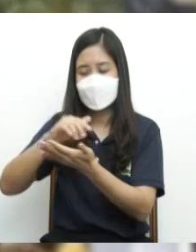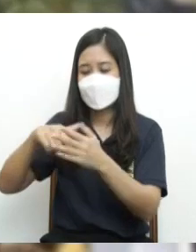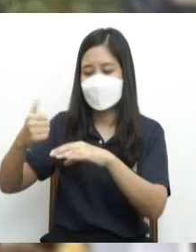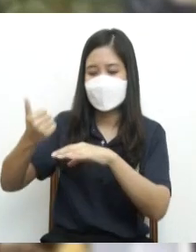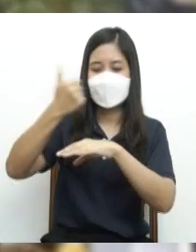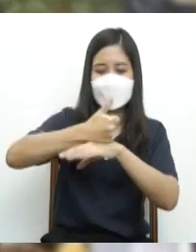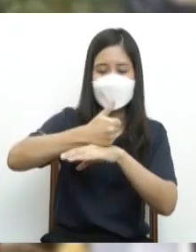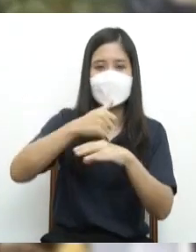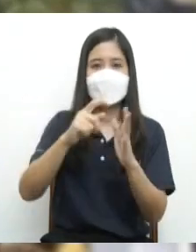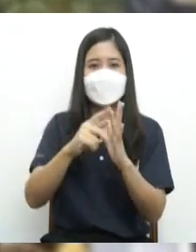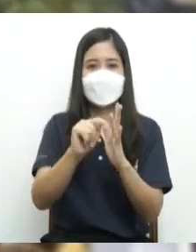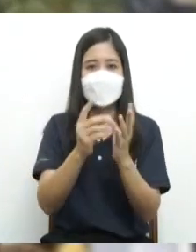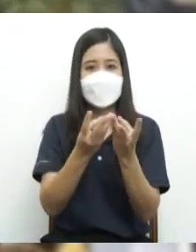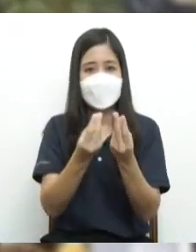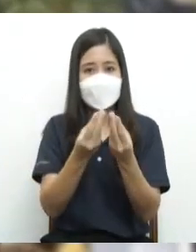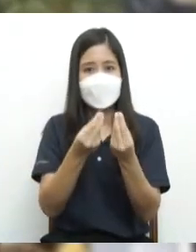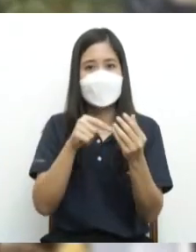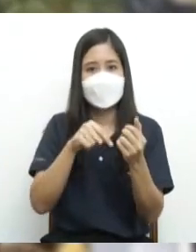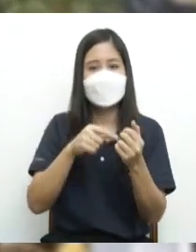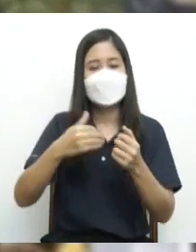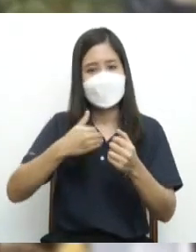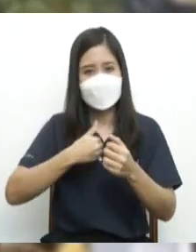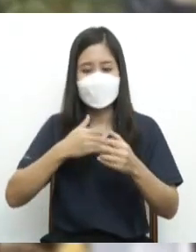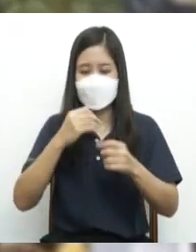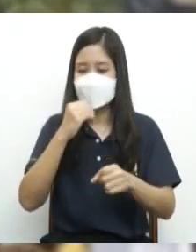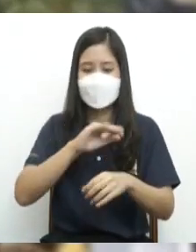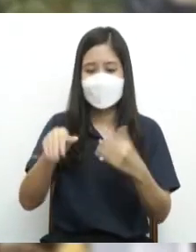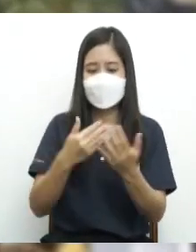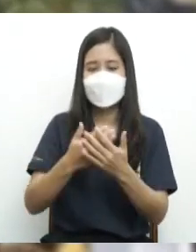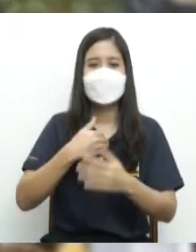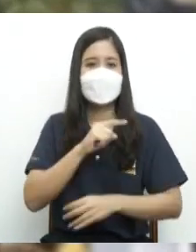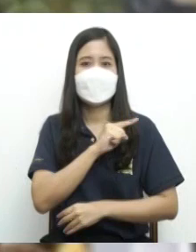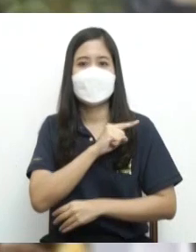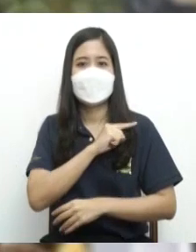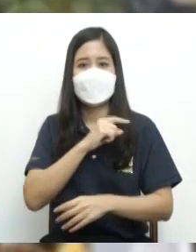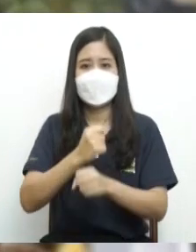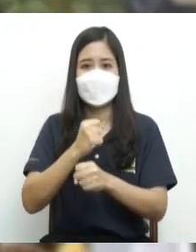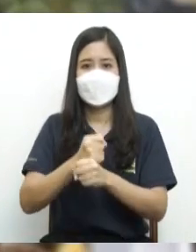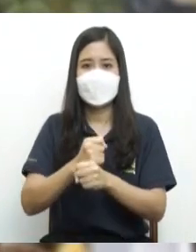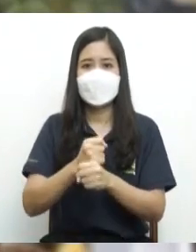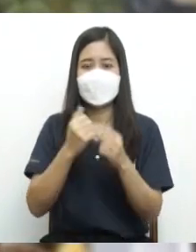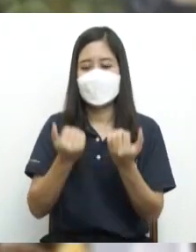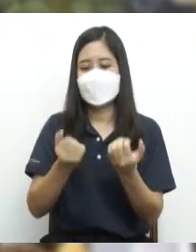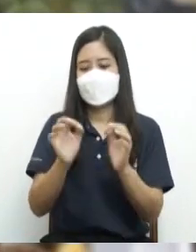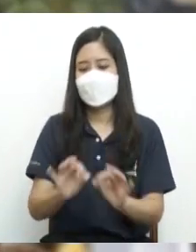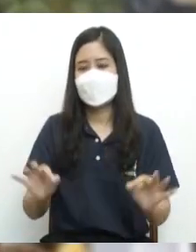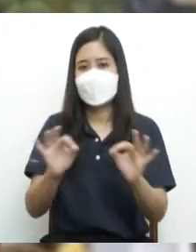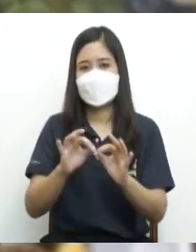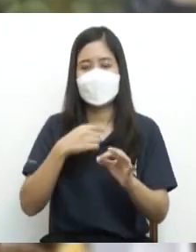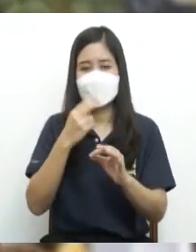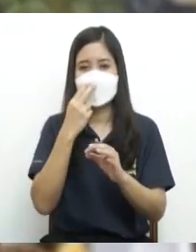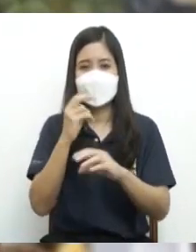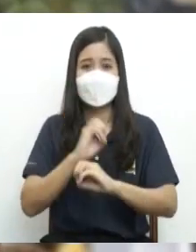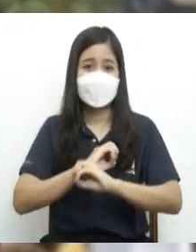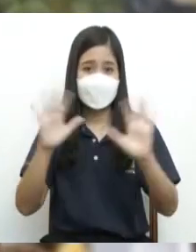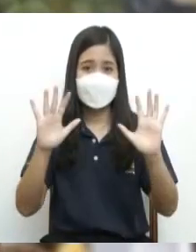ผอ.เขตเนี่ยสิ่งเหล่านี้มันมีภาระหน้าที่ที่ต้องทำแล้วก็ต้องทำโดยมีกรอบมีทิศทางที่ชัดเจนนั่นหมายความว่